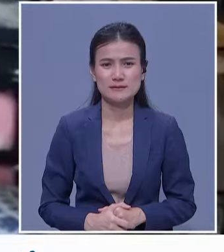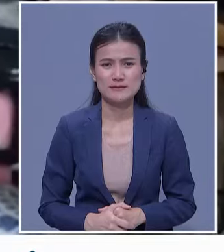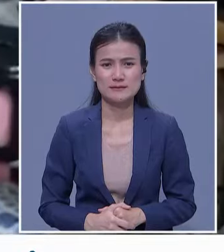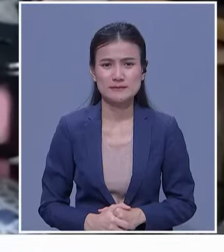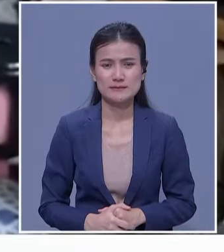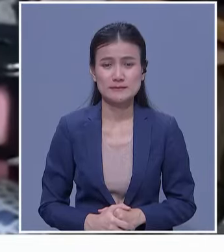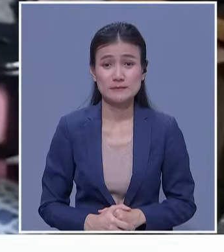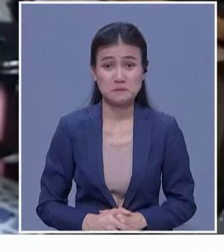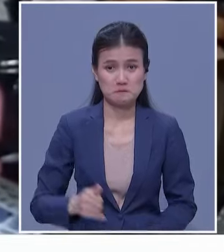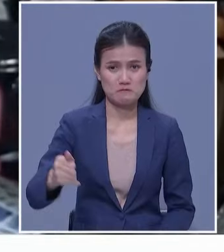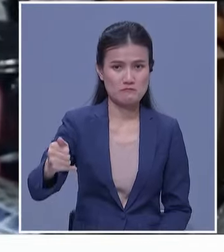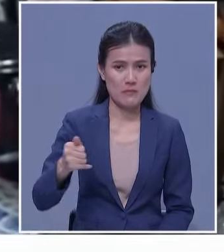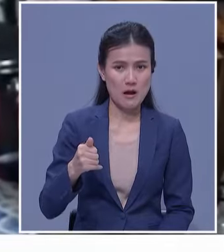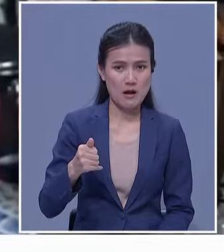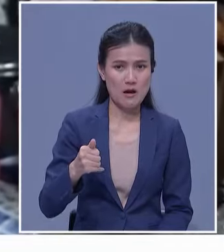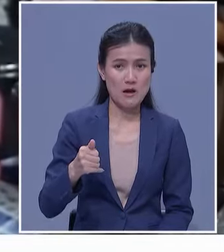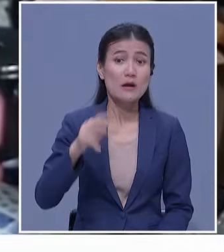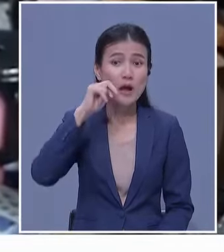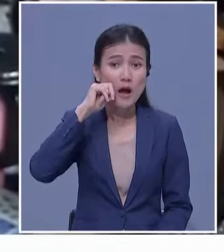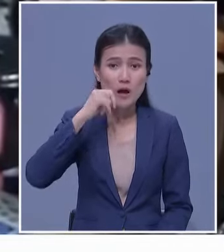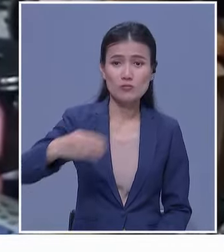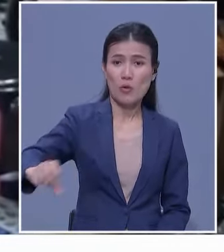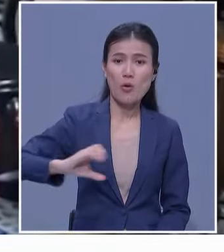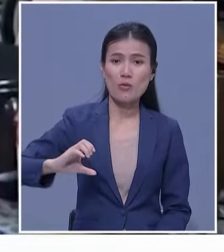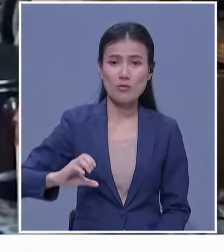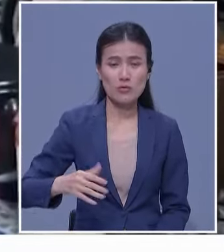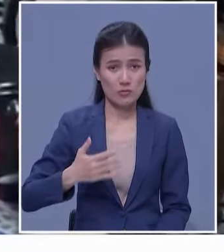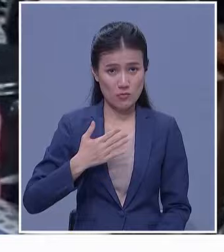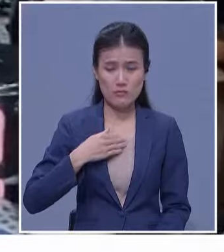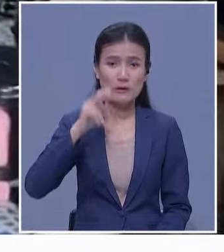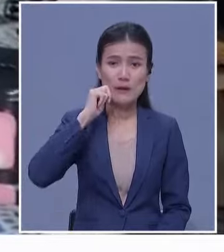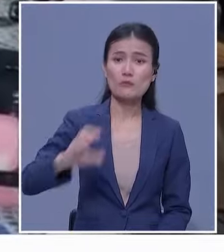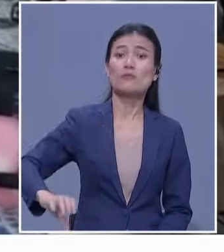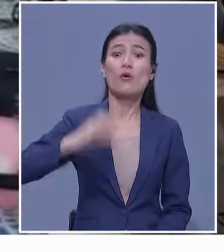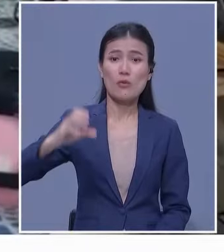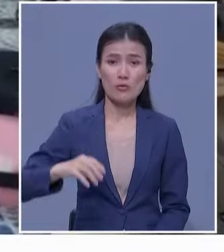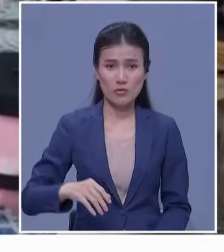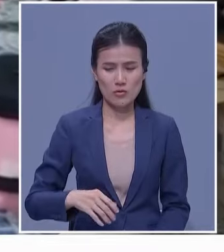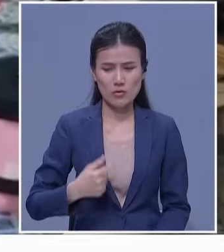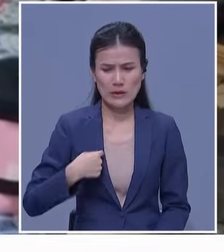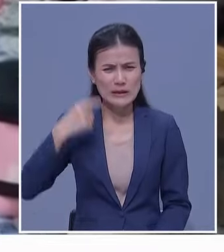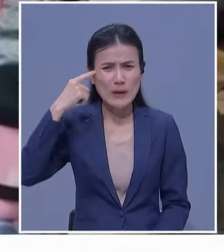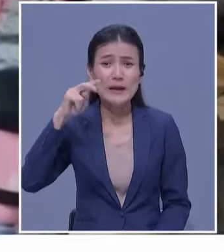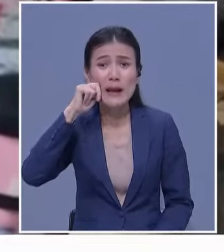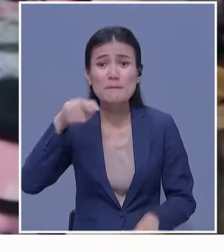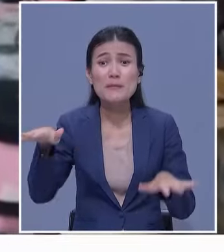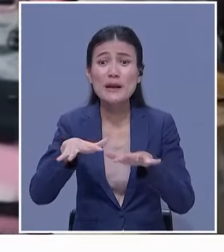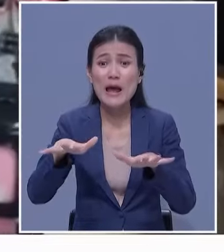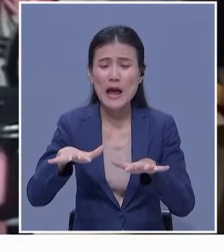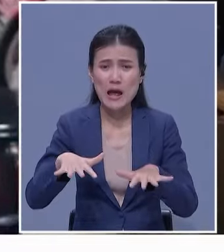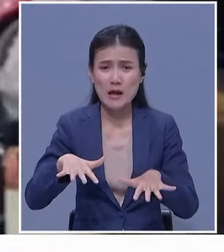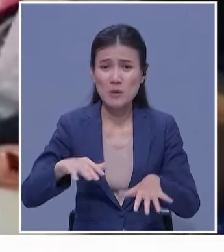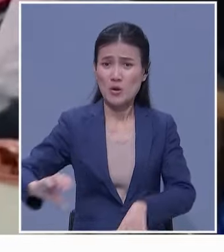า บุกเข้ามาแล้วยังไงพี ่มันราดครับผมรู้ว่ามันแค่ไอ้นี่ธรรมดา อื มันแสบร้อนเ